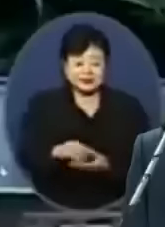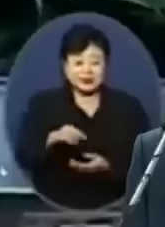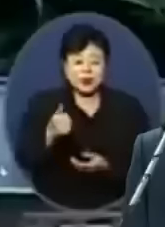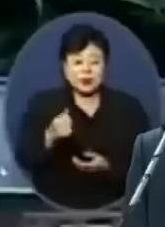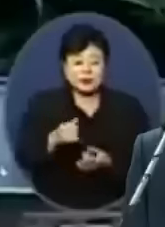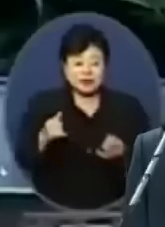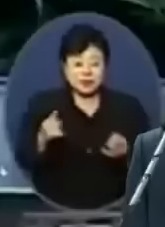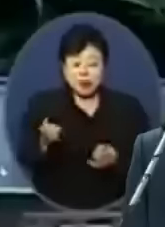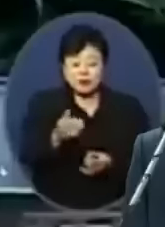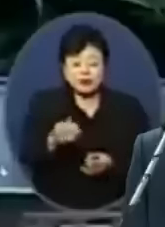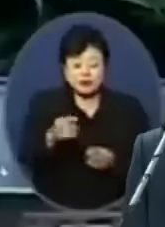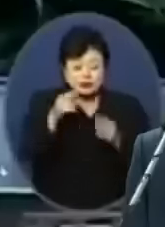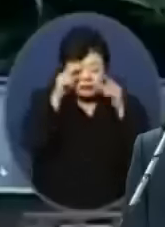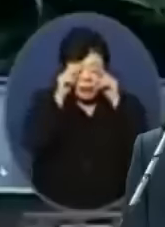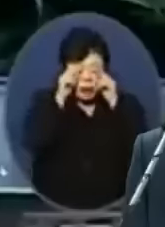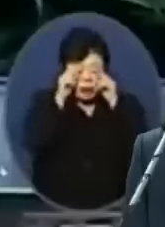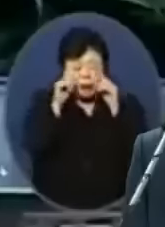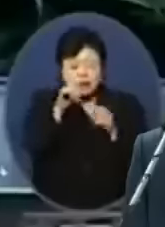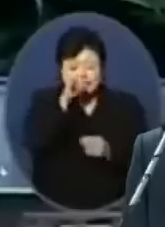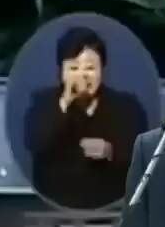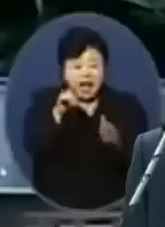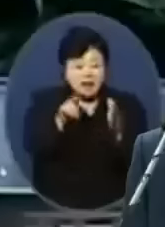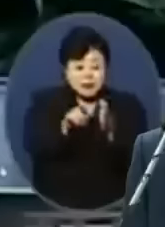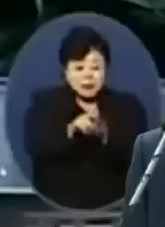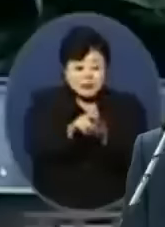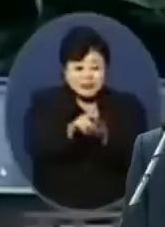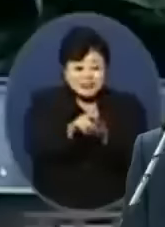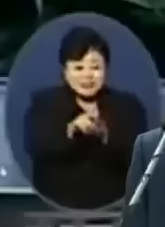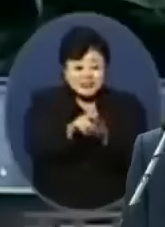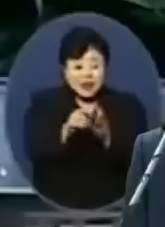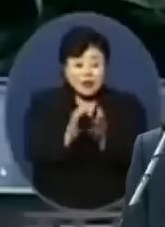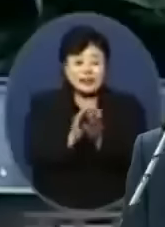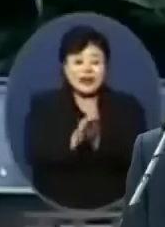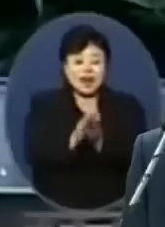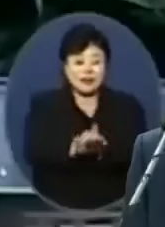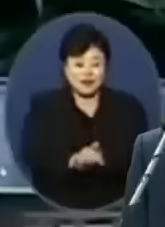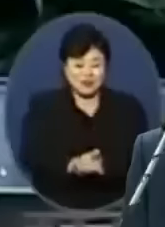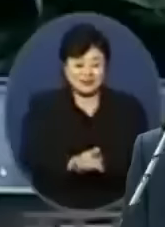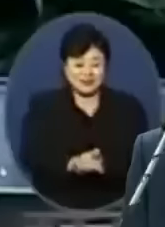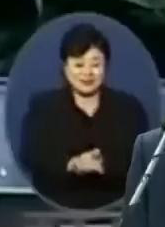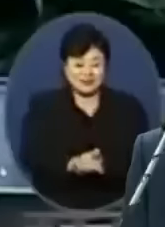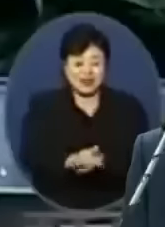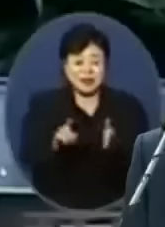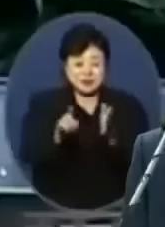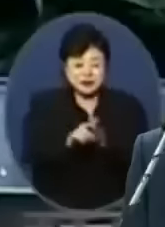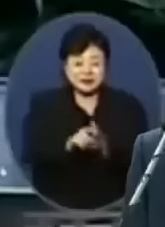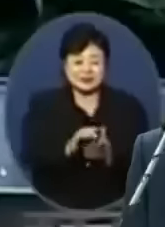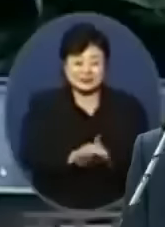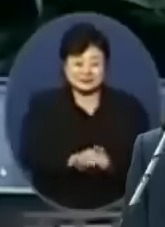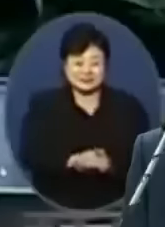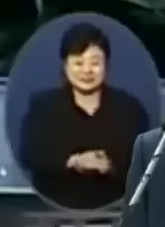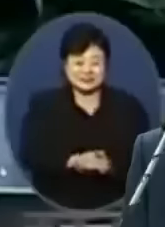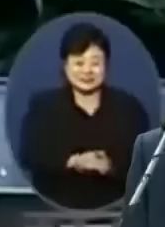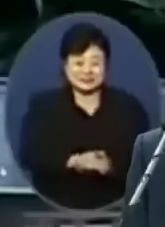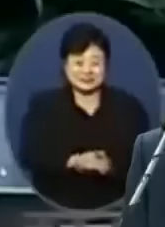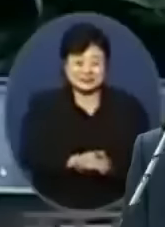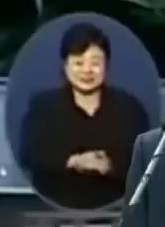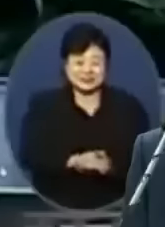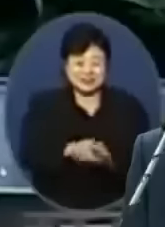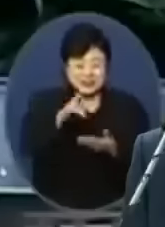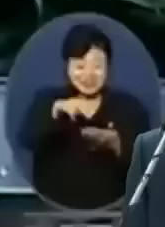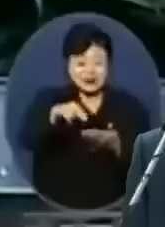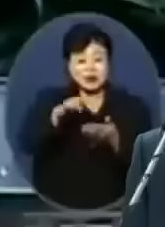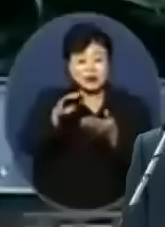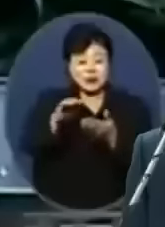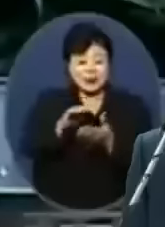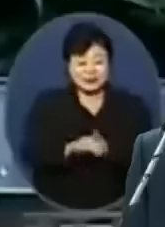1500명 없는데 눈을 감고 있는 것처럼 환영도 하고 믿었다는 것을 읽고 난